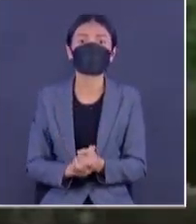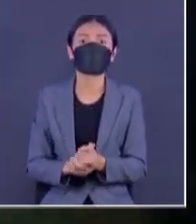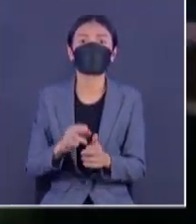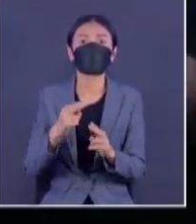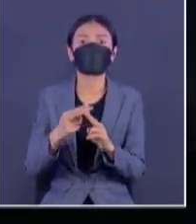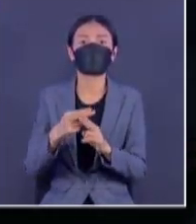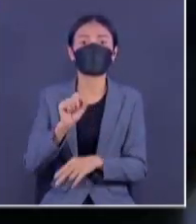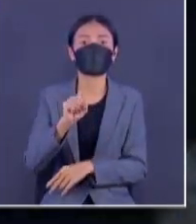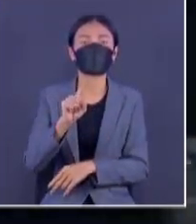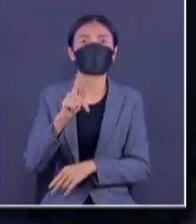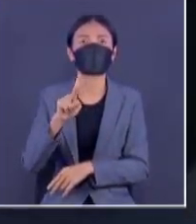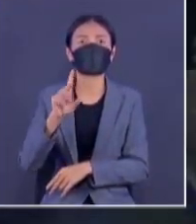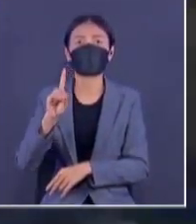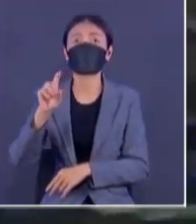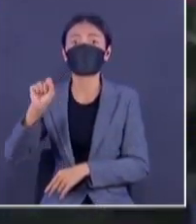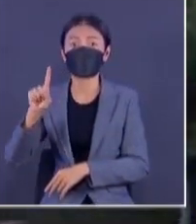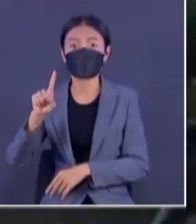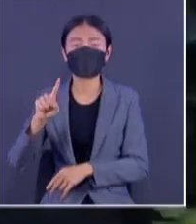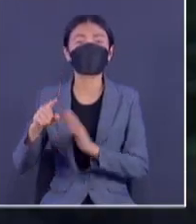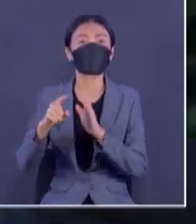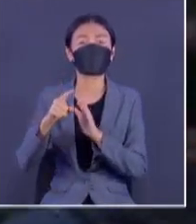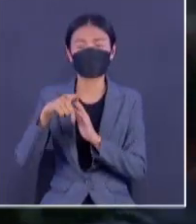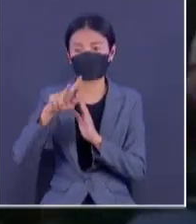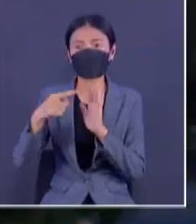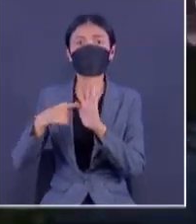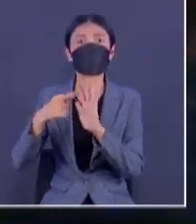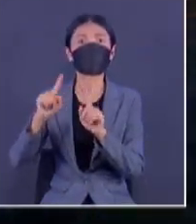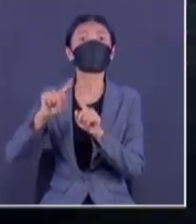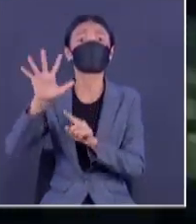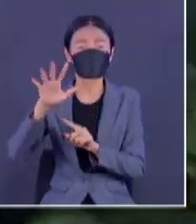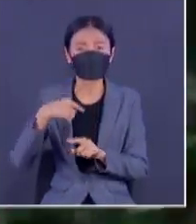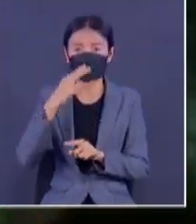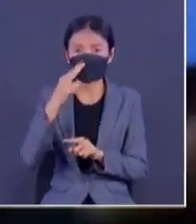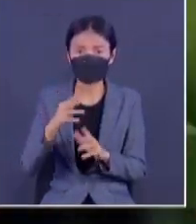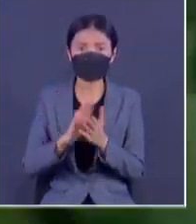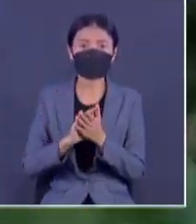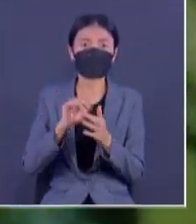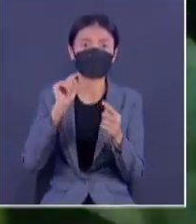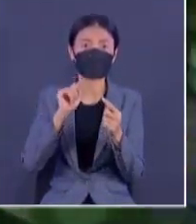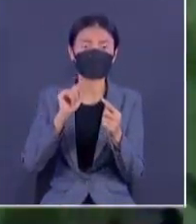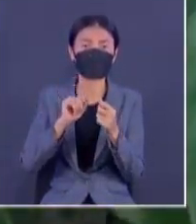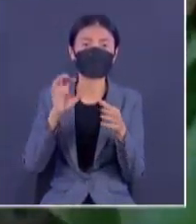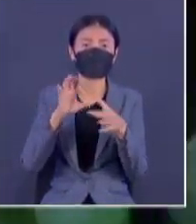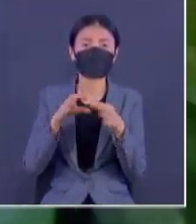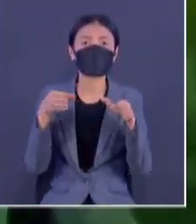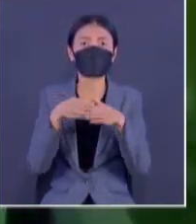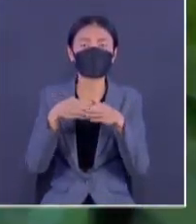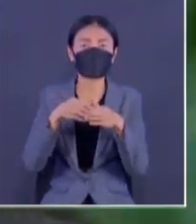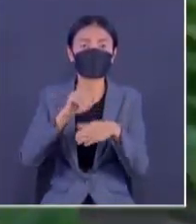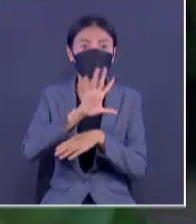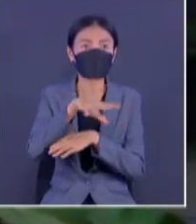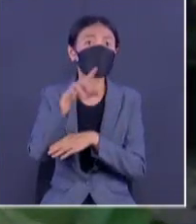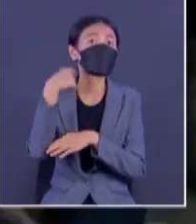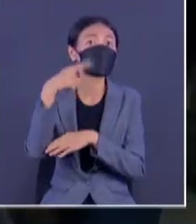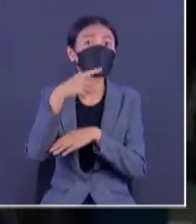นะครับเขาก็เปิดปฏิบัติการทลายเครือข่ายแม่เล้าจุ๊บแจงค้าประเวณีเด็กโดยมีการกระจายกำลัง